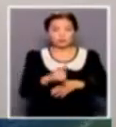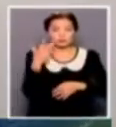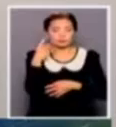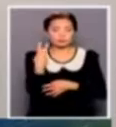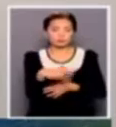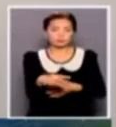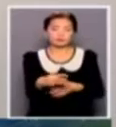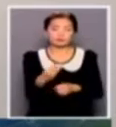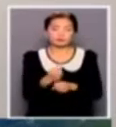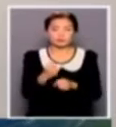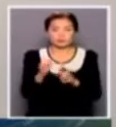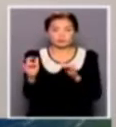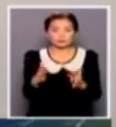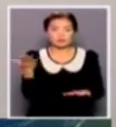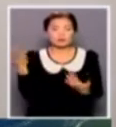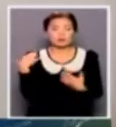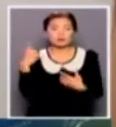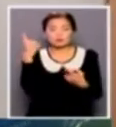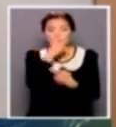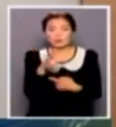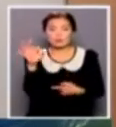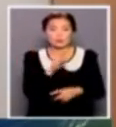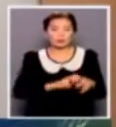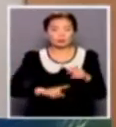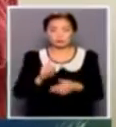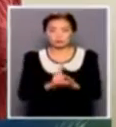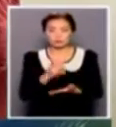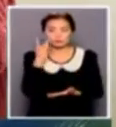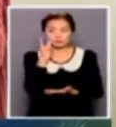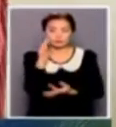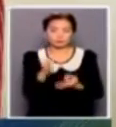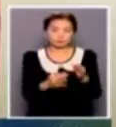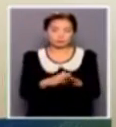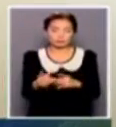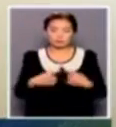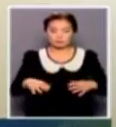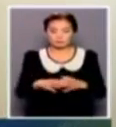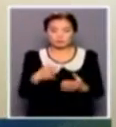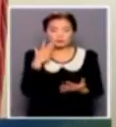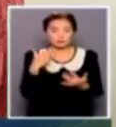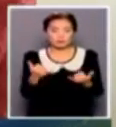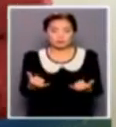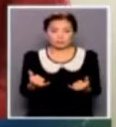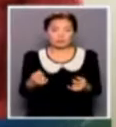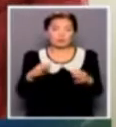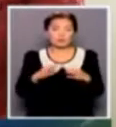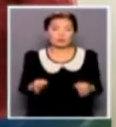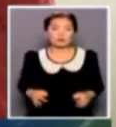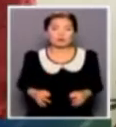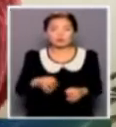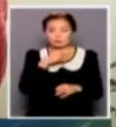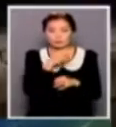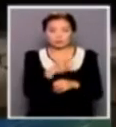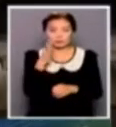поступило 30 материалов дел. Если раньше заявление о поиске должника направлялось в судебные инстанции, то сейчас в прокуратуру.